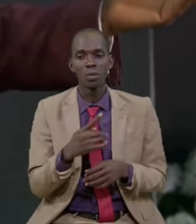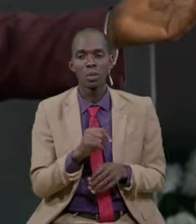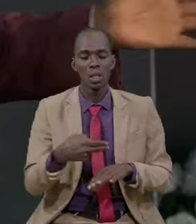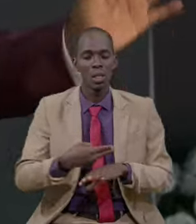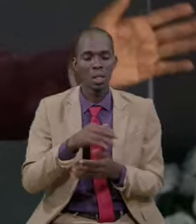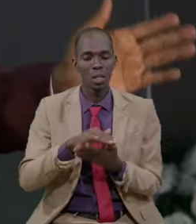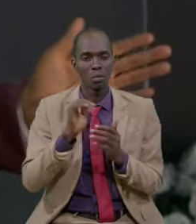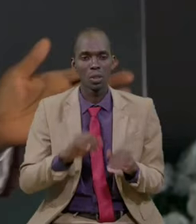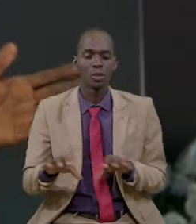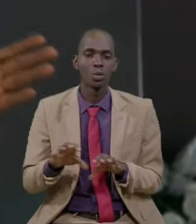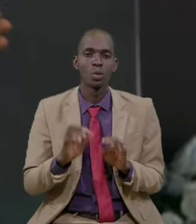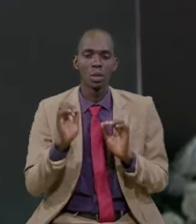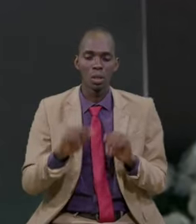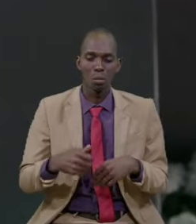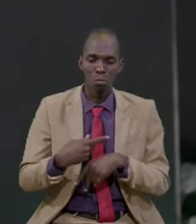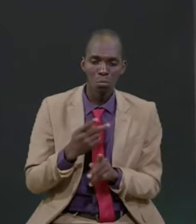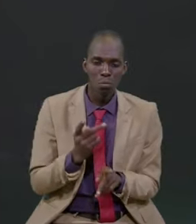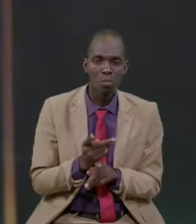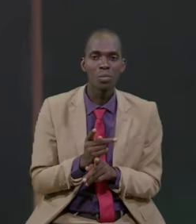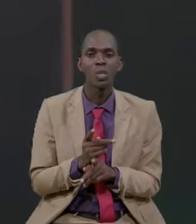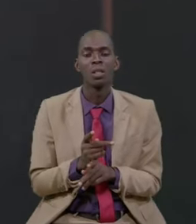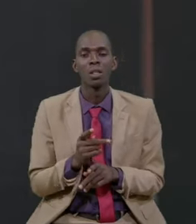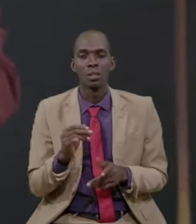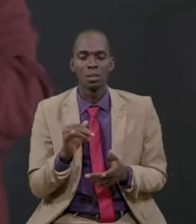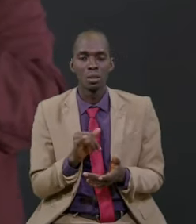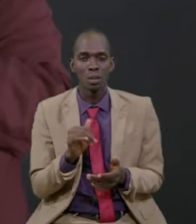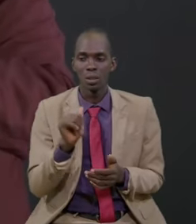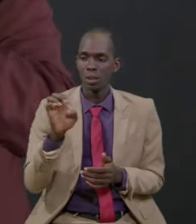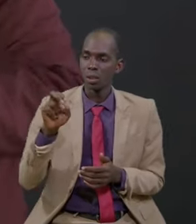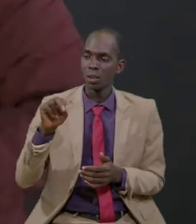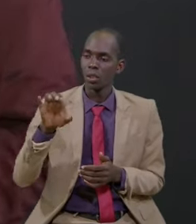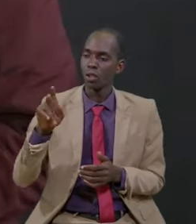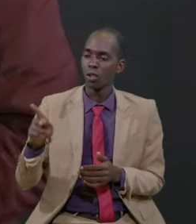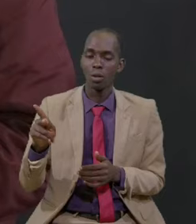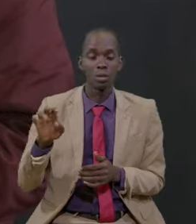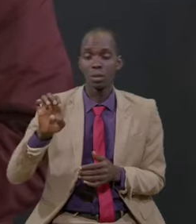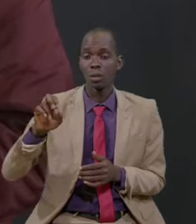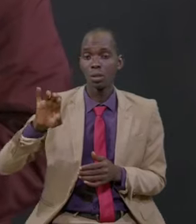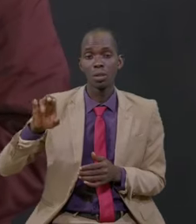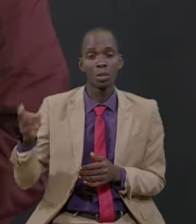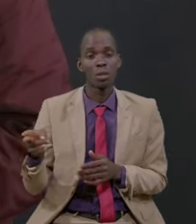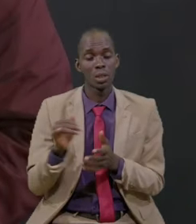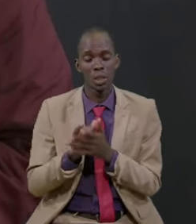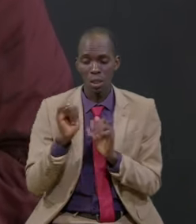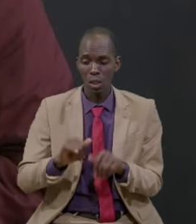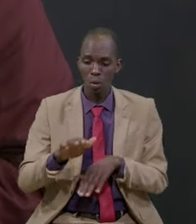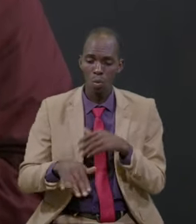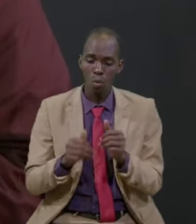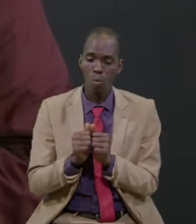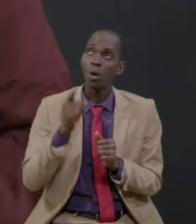Peut produire un Enoch qui marche avec Dieu pendant 300 ans sans